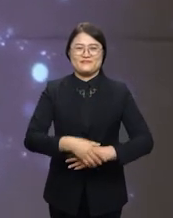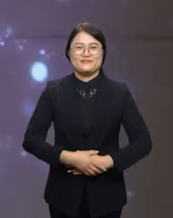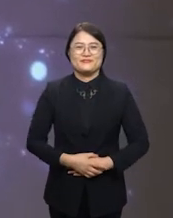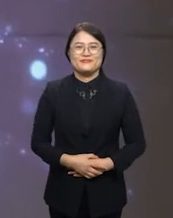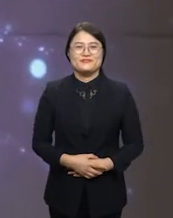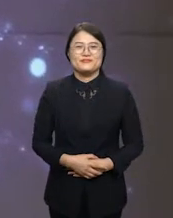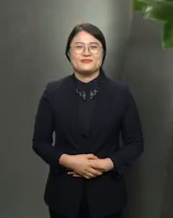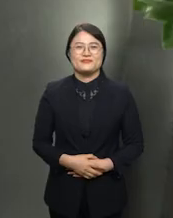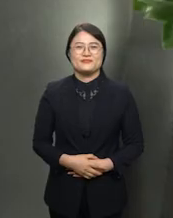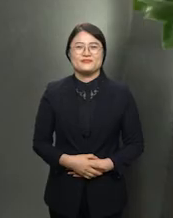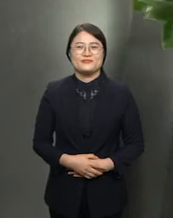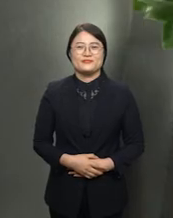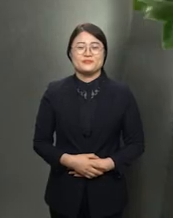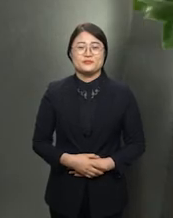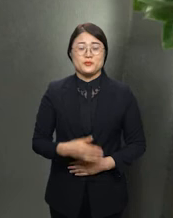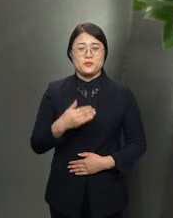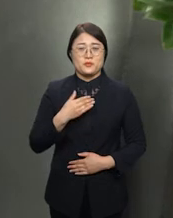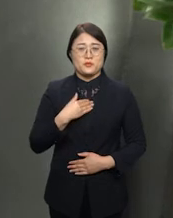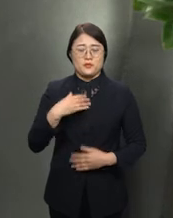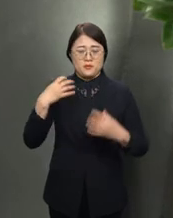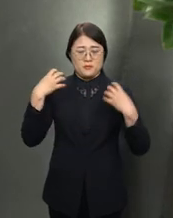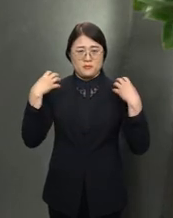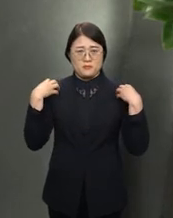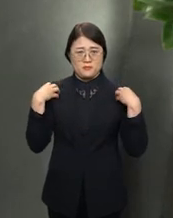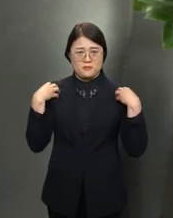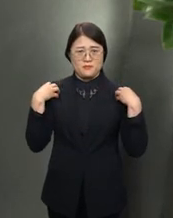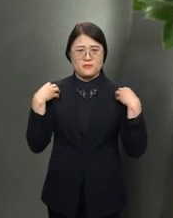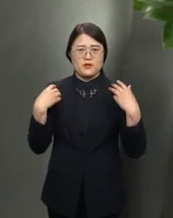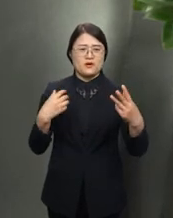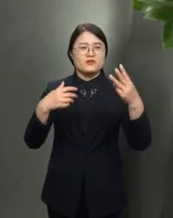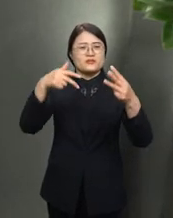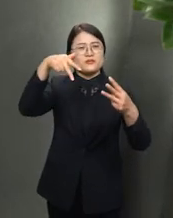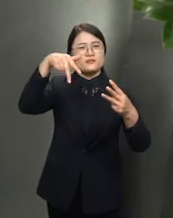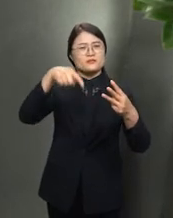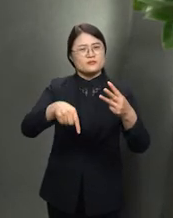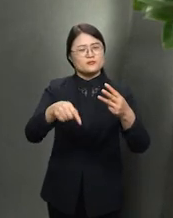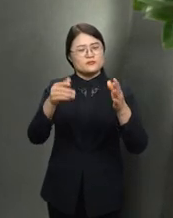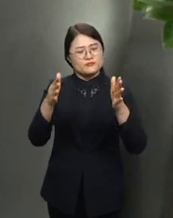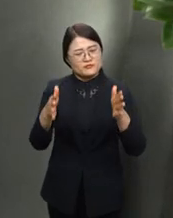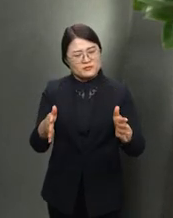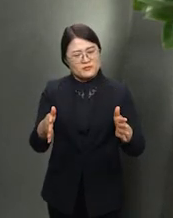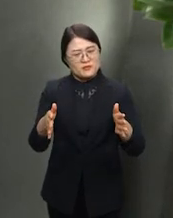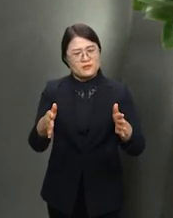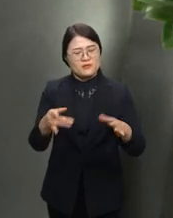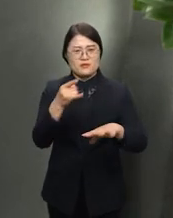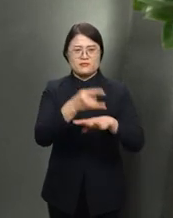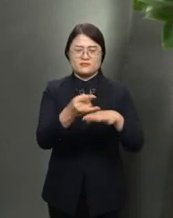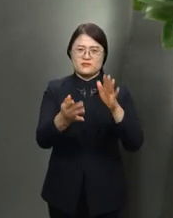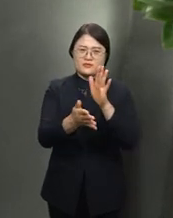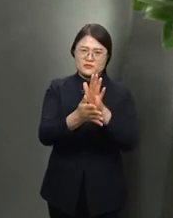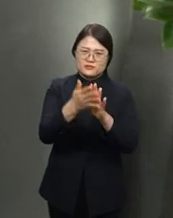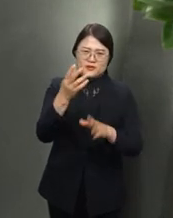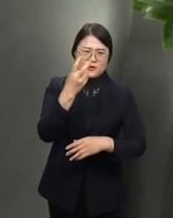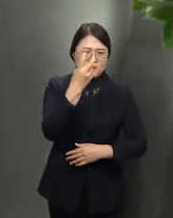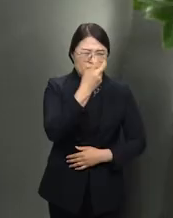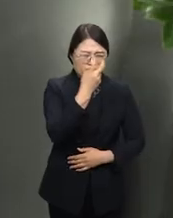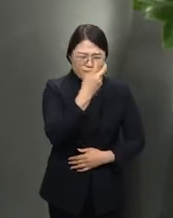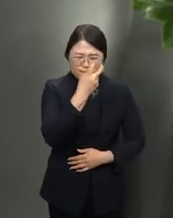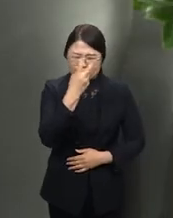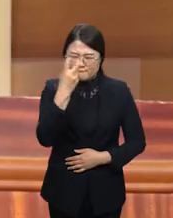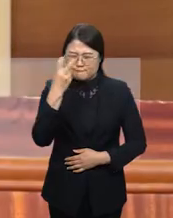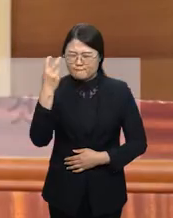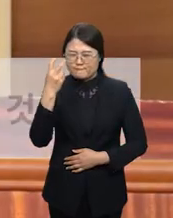생각합니다. 제가 취임한 지 3주 지나는 동안 우리 지혜의 실태를